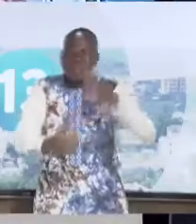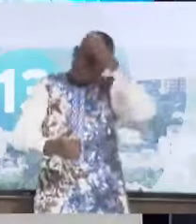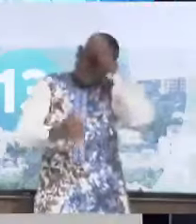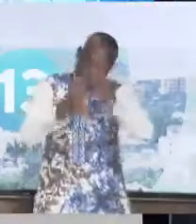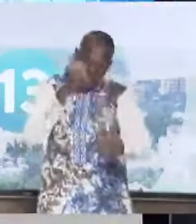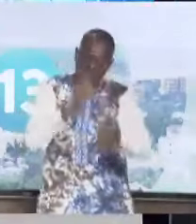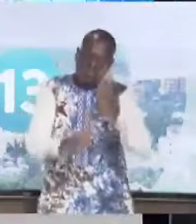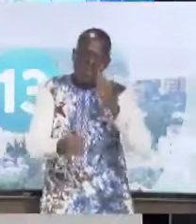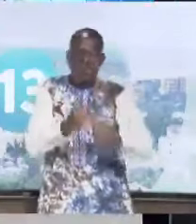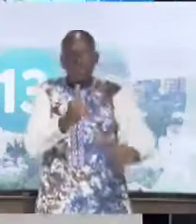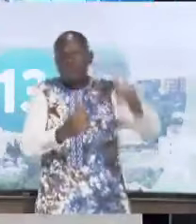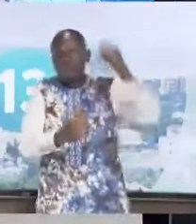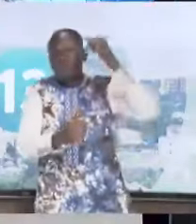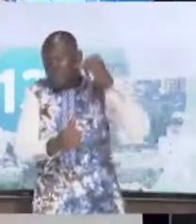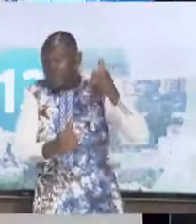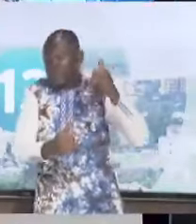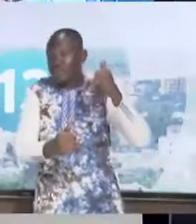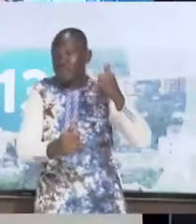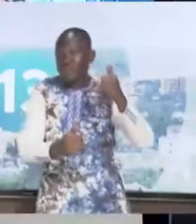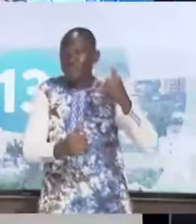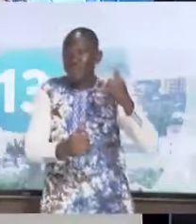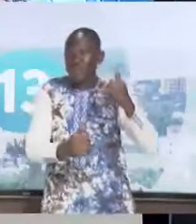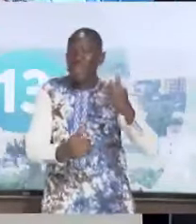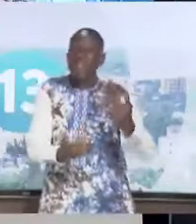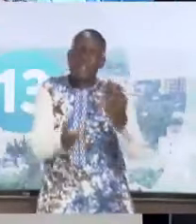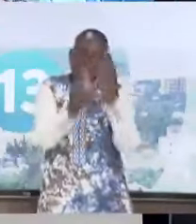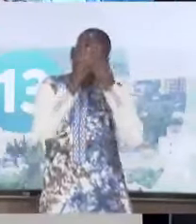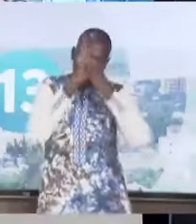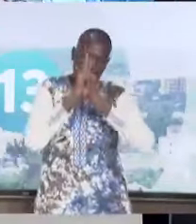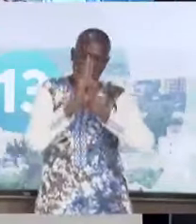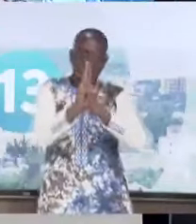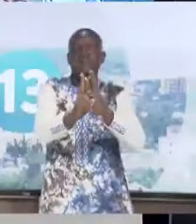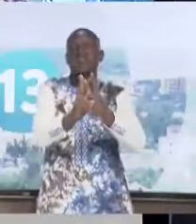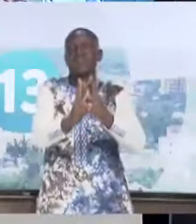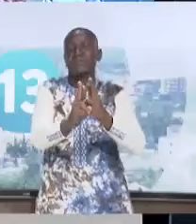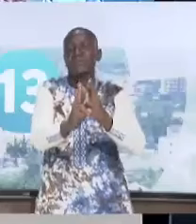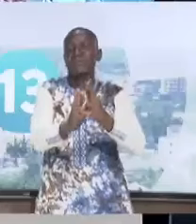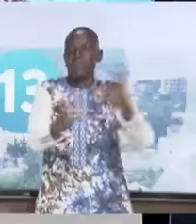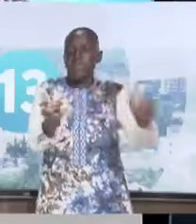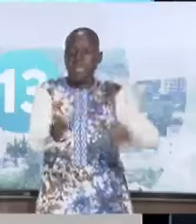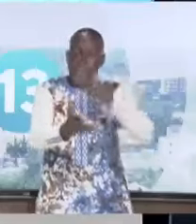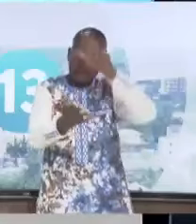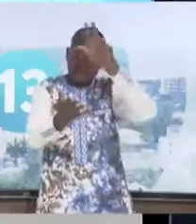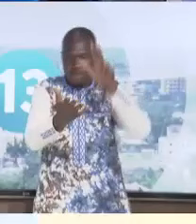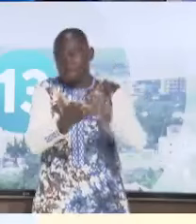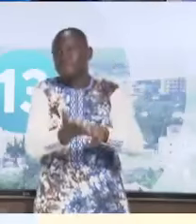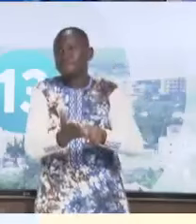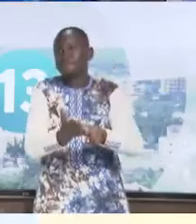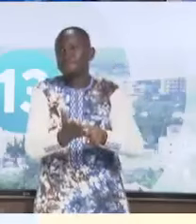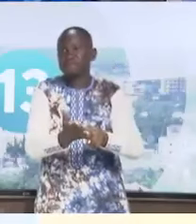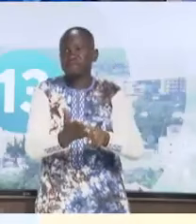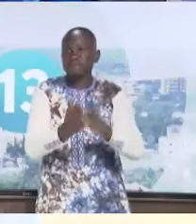nous demandons des interpellations constructives à travers des canaux adaptés. Et je suis tout à fait d'accord avec vous, Madame Sakara. Oui, oui.